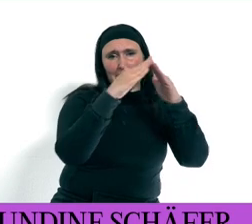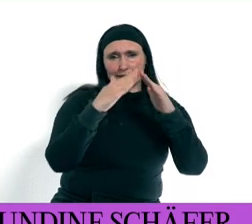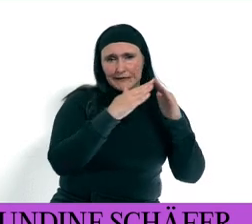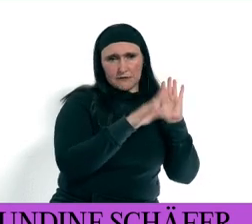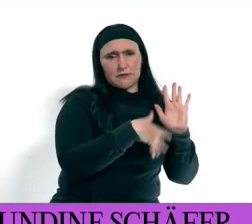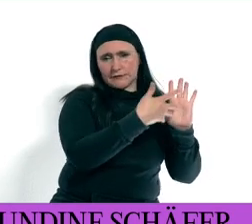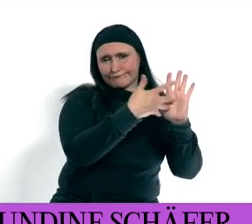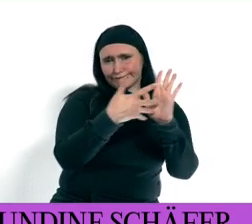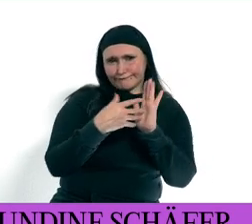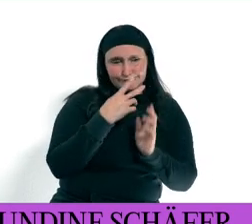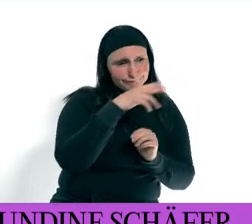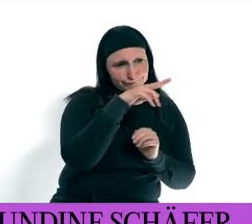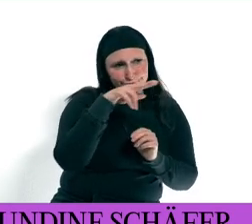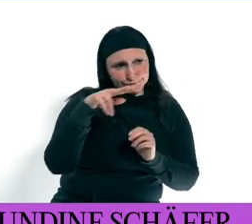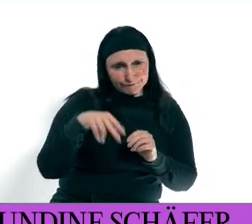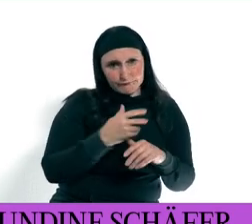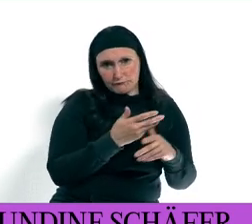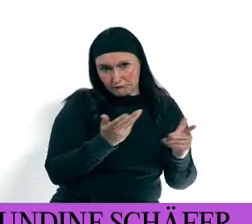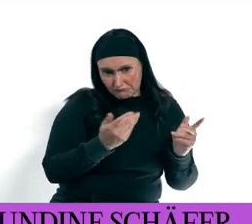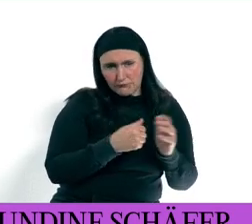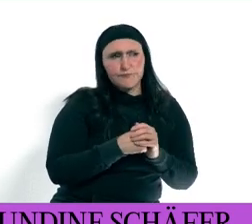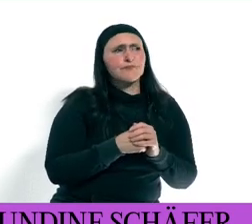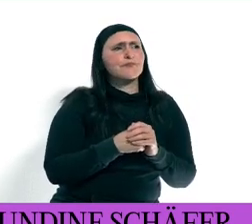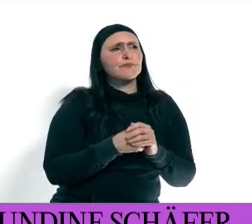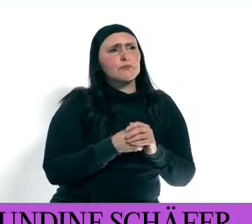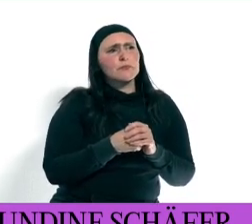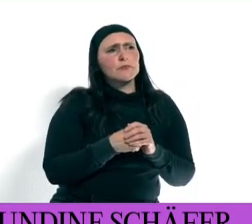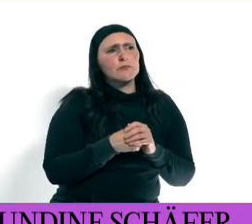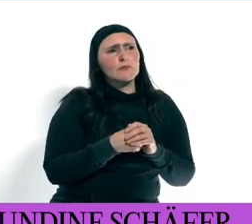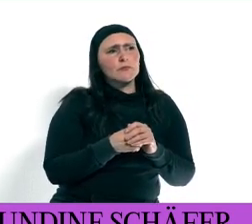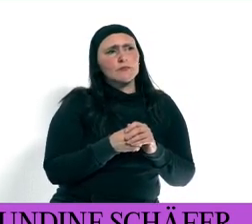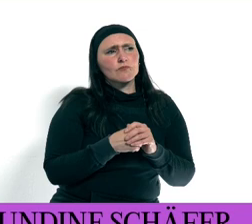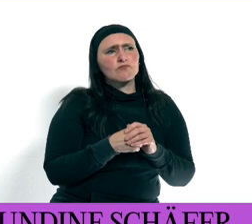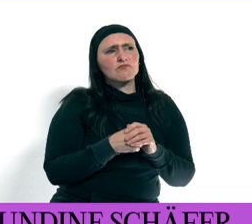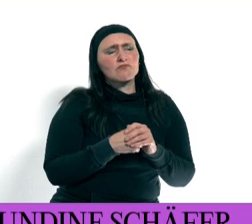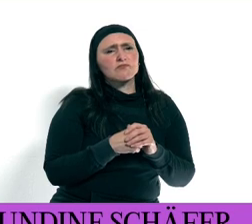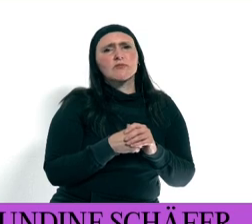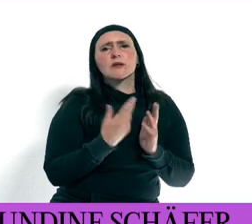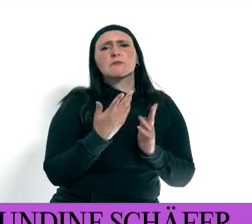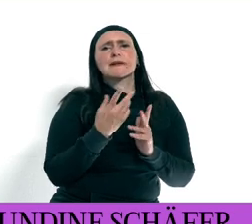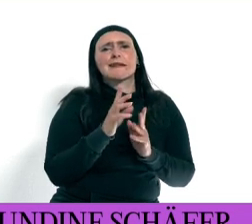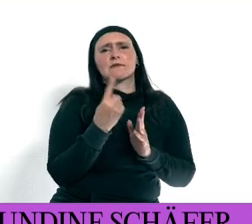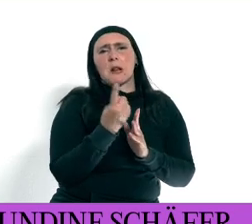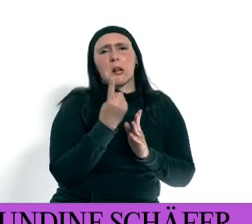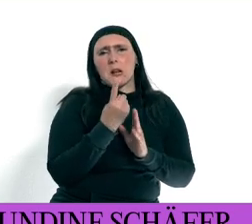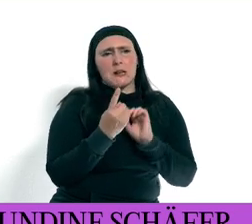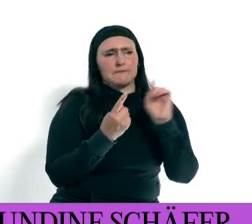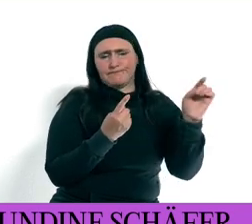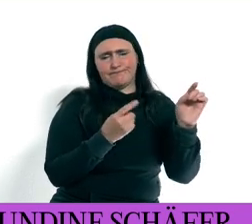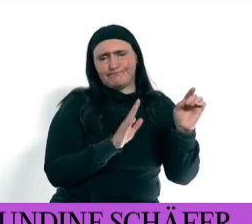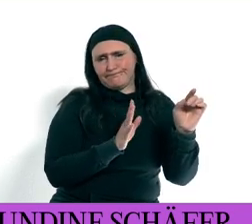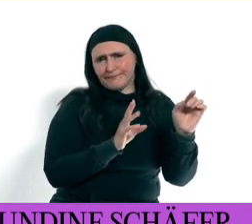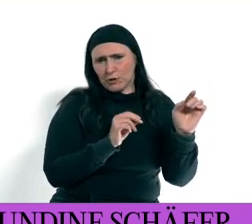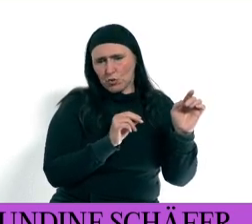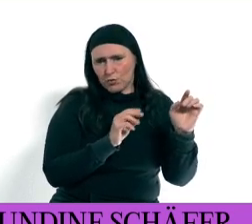hingegangen und haben uns Gebäude angeschaut, in denen wir vielleicht einen Raum für uns finden würden. Wir wollten allerdings nicht